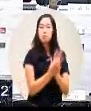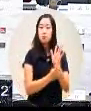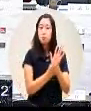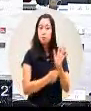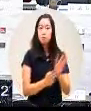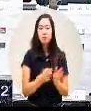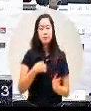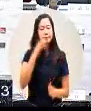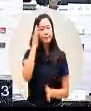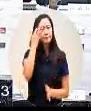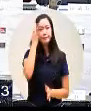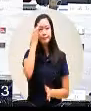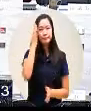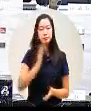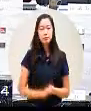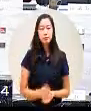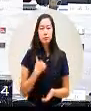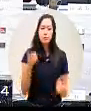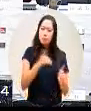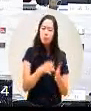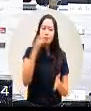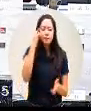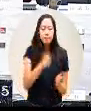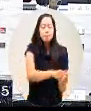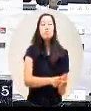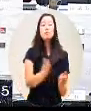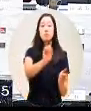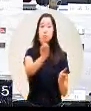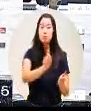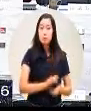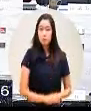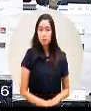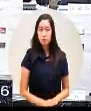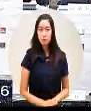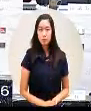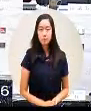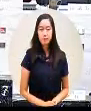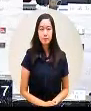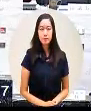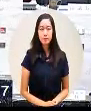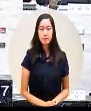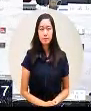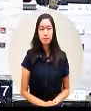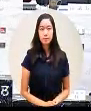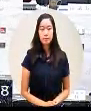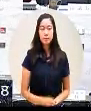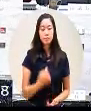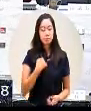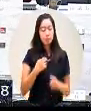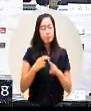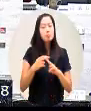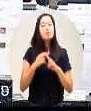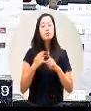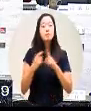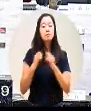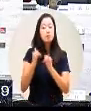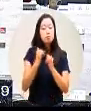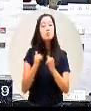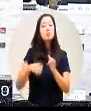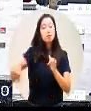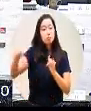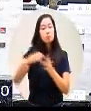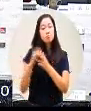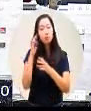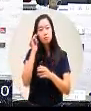啊，我想的，你唔知，你到底唔知你靠些啥物？啊！我、哦啊、相信市民，若有看到，大家